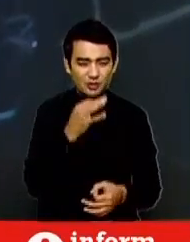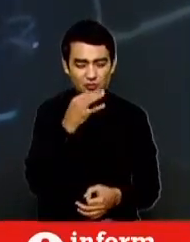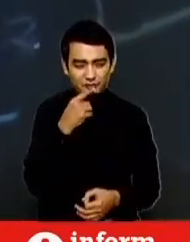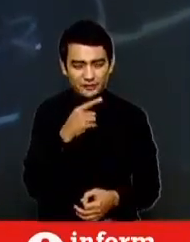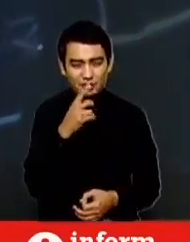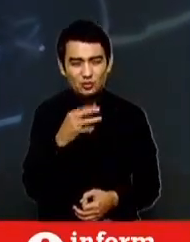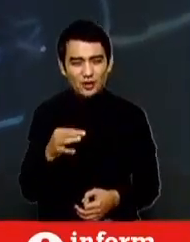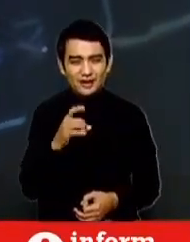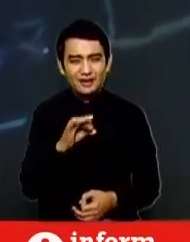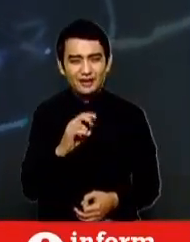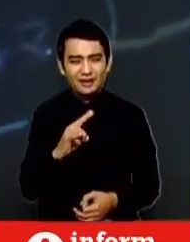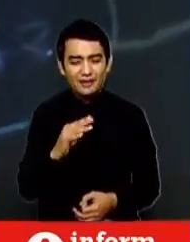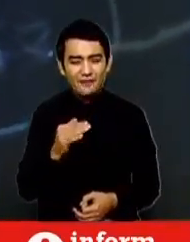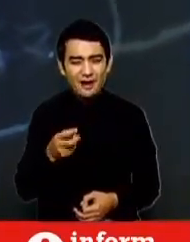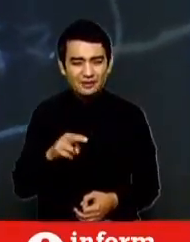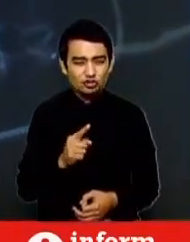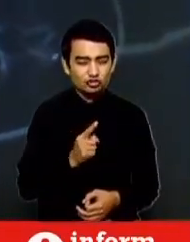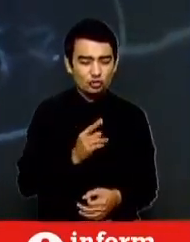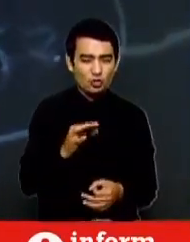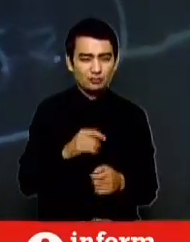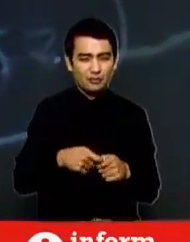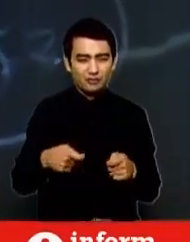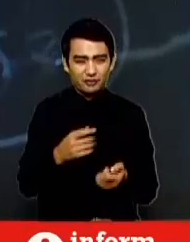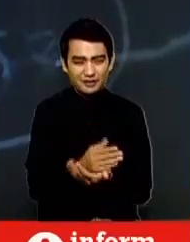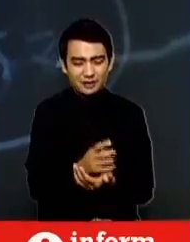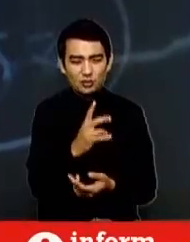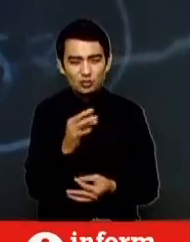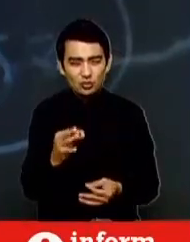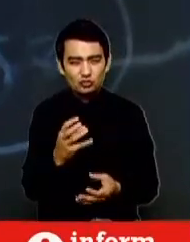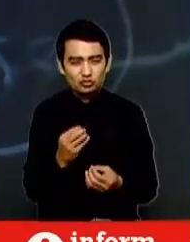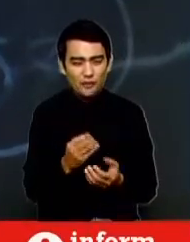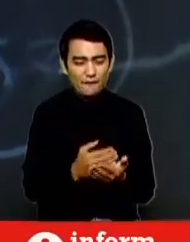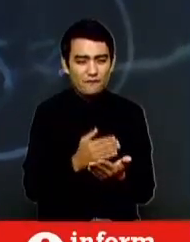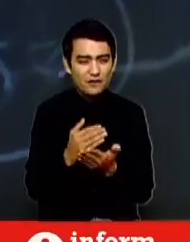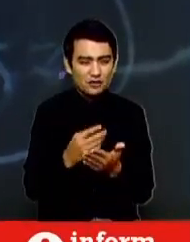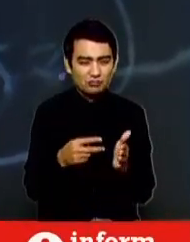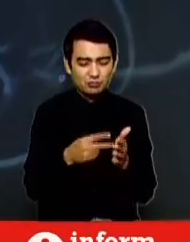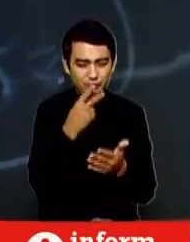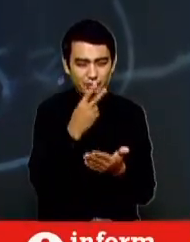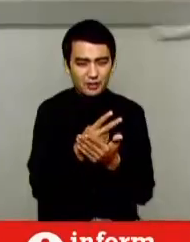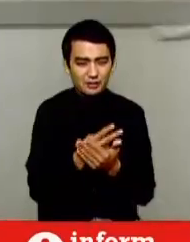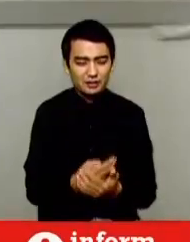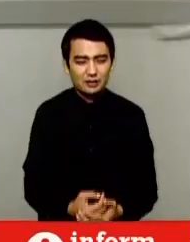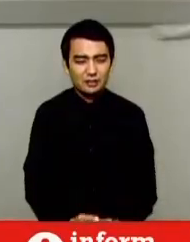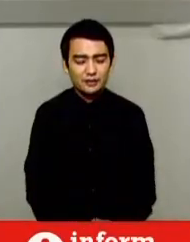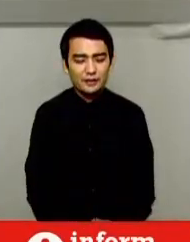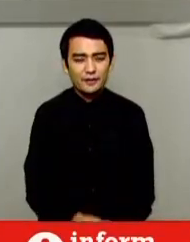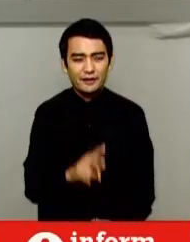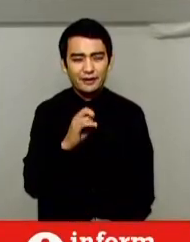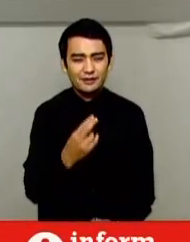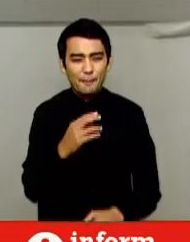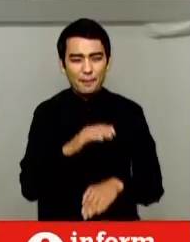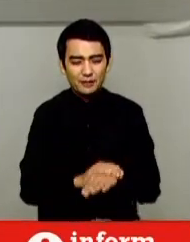өйткені инфляциялық күтулер бір шама баяулағанмен әлде жоғары қалпында сақталып отыр. Ұлттық банк